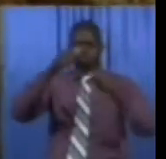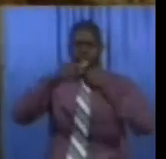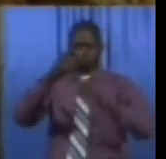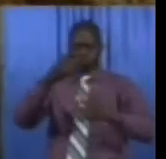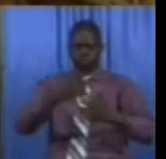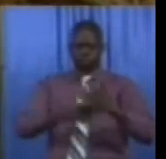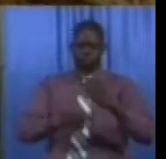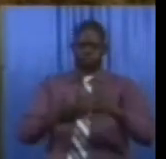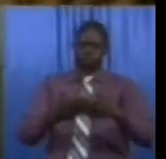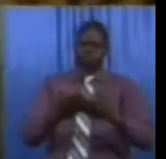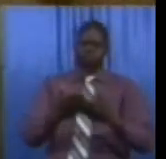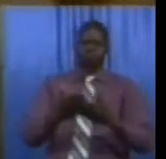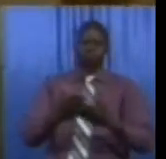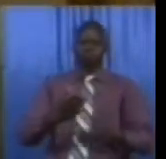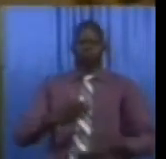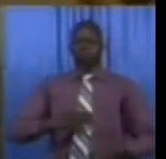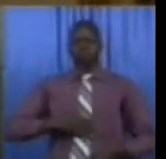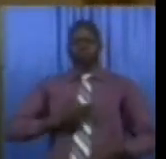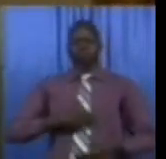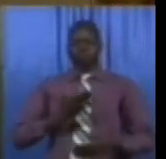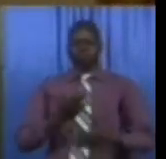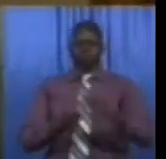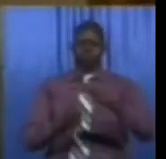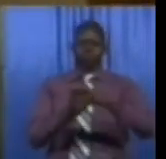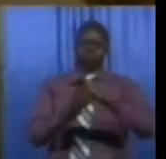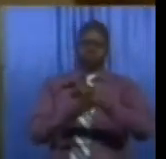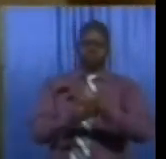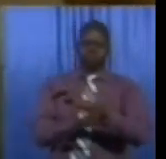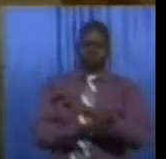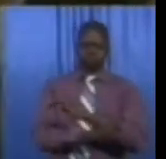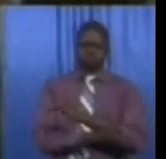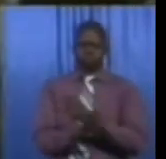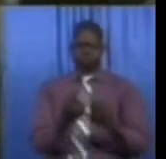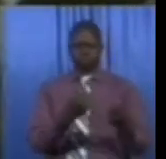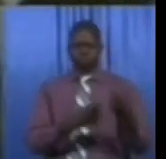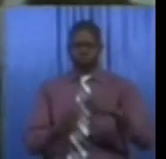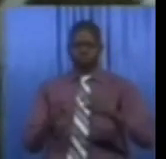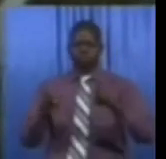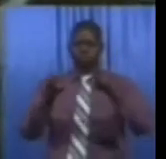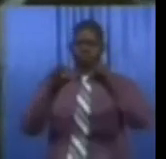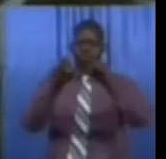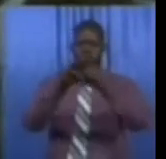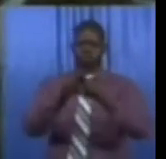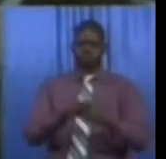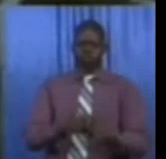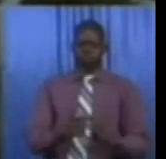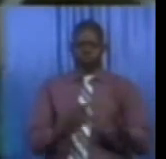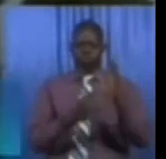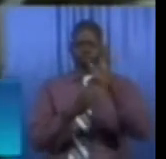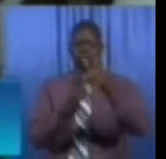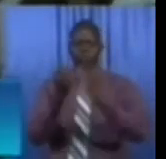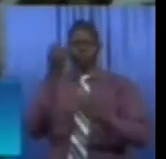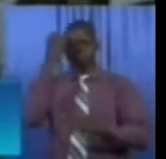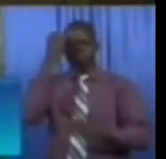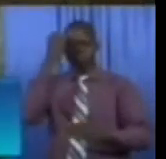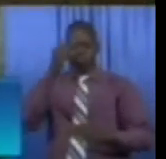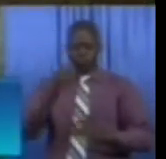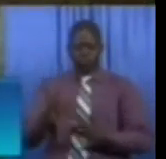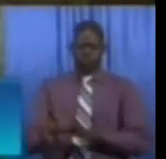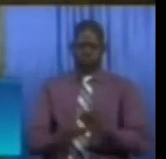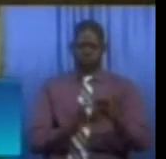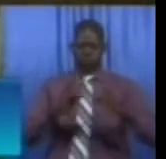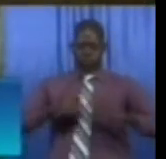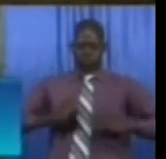l'ouvrage, fort heureusement, Le Sacre d'un Djambar vient comme un cinglant démenti de ses idées préconçues sur un corps